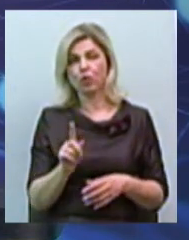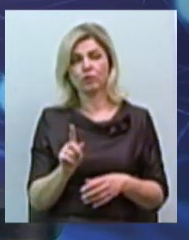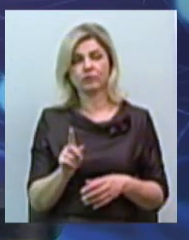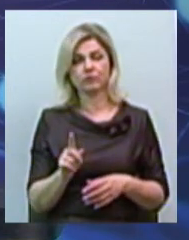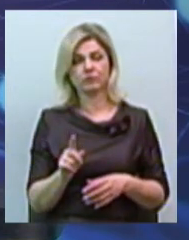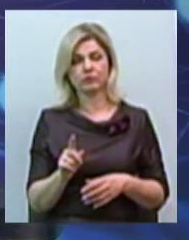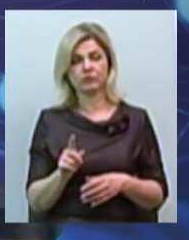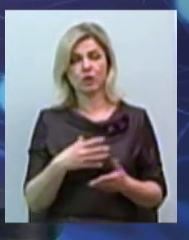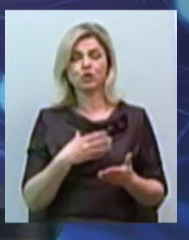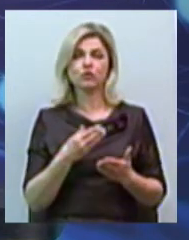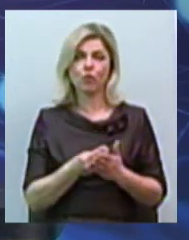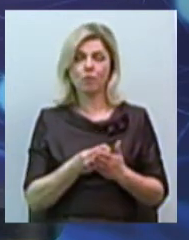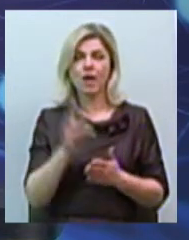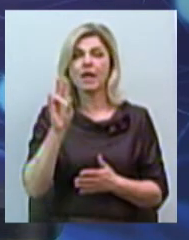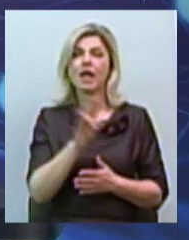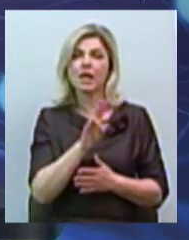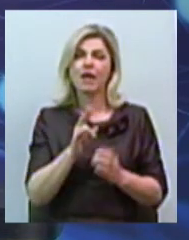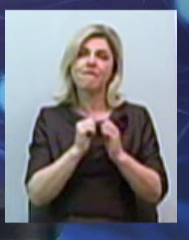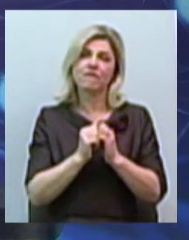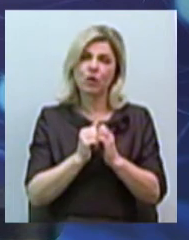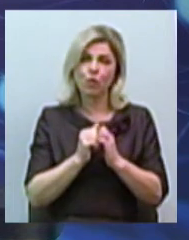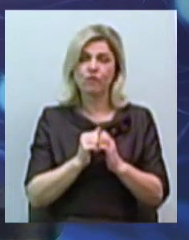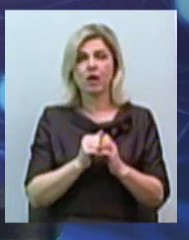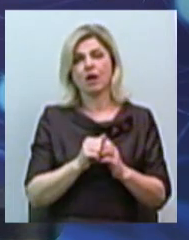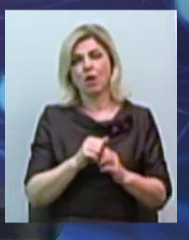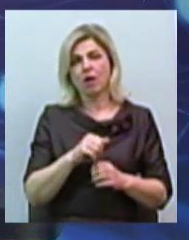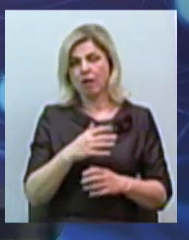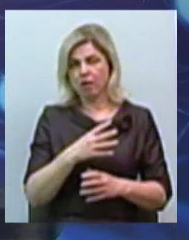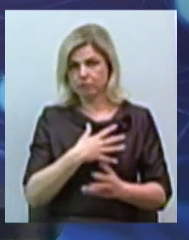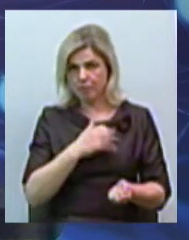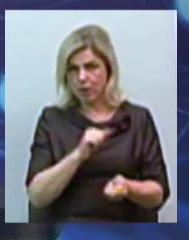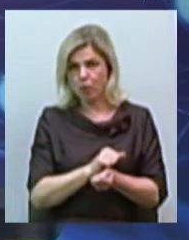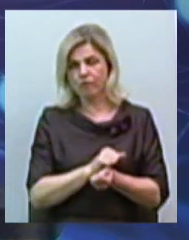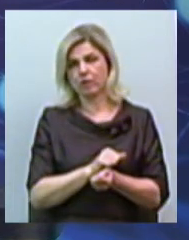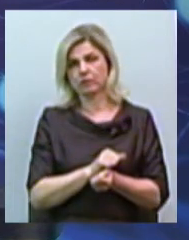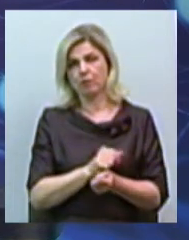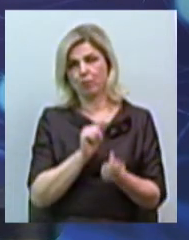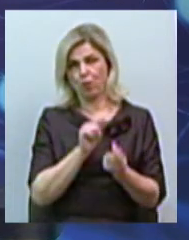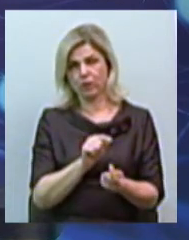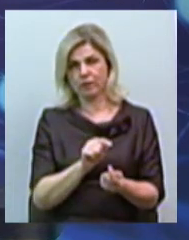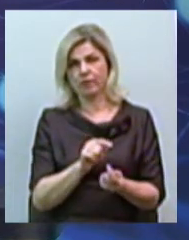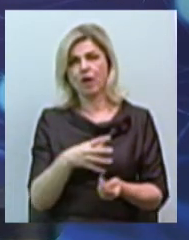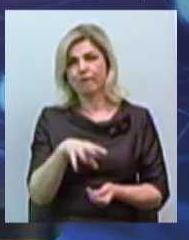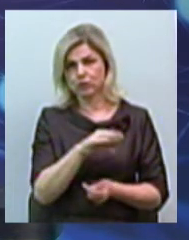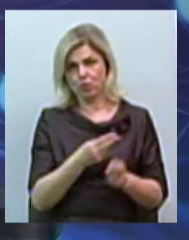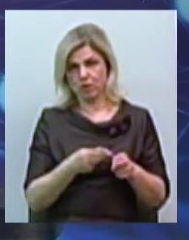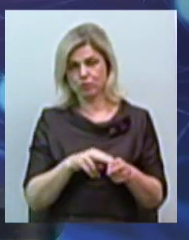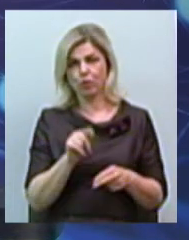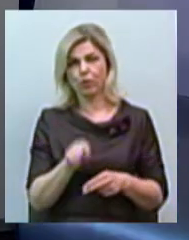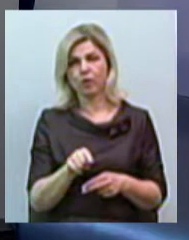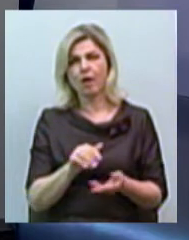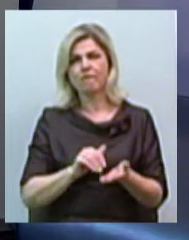які по своїм релігійним міркуванням абсолютно категорично проти всього. Відмовляється